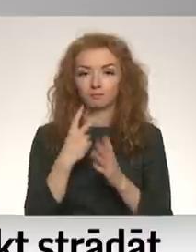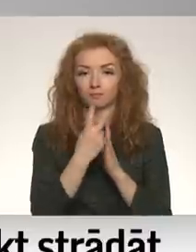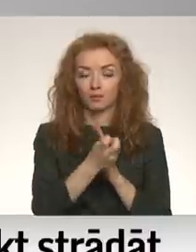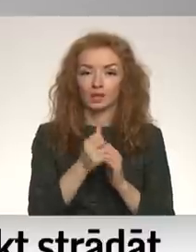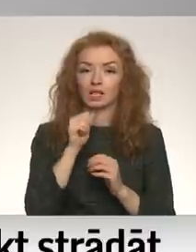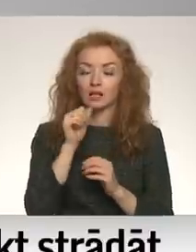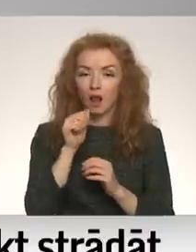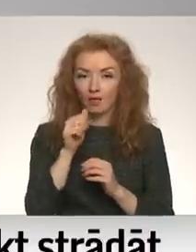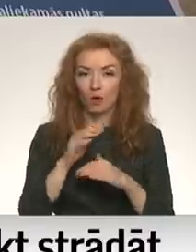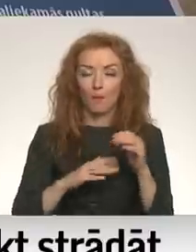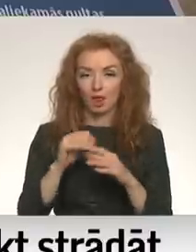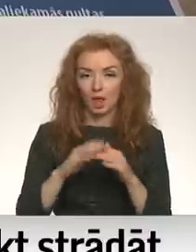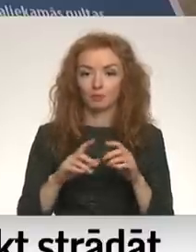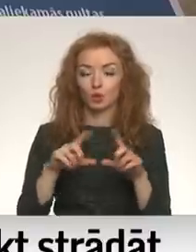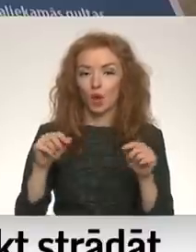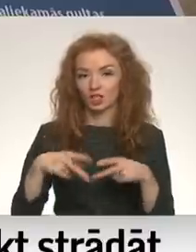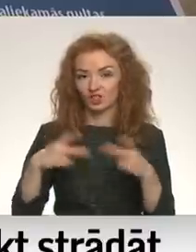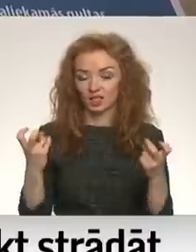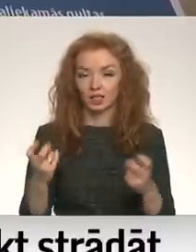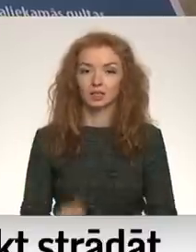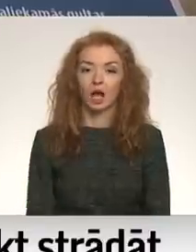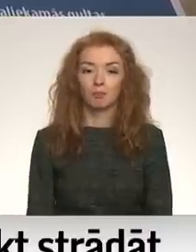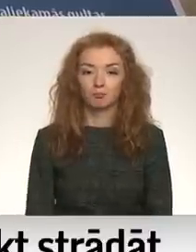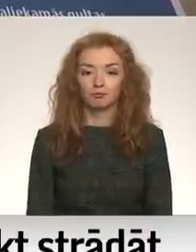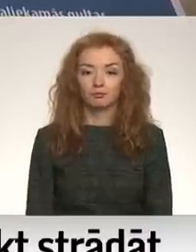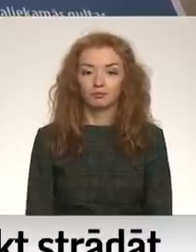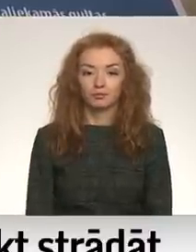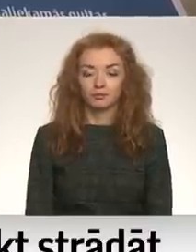amatniecības skolas viesnīcā. Sandra Leitāne, Andris Pāns, Vīdzemes televīzija.